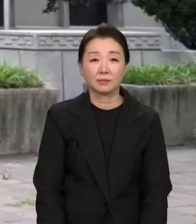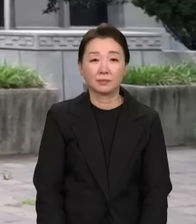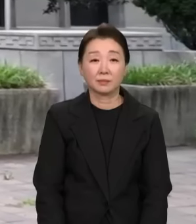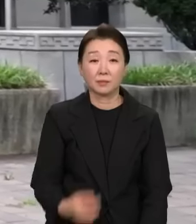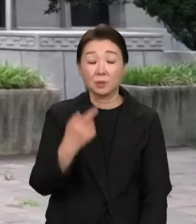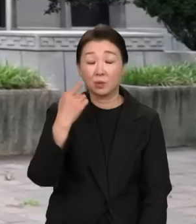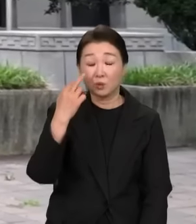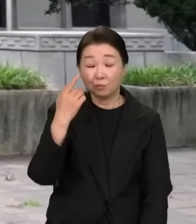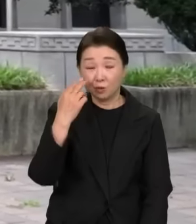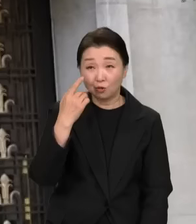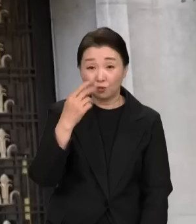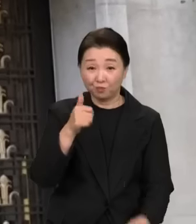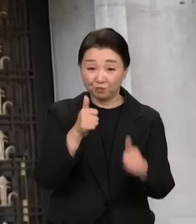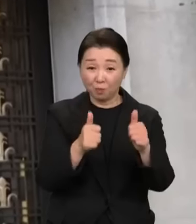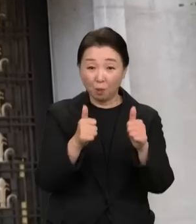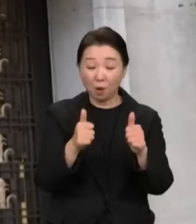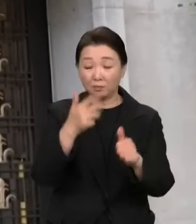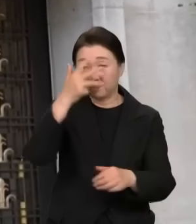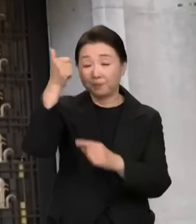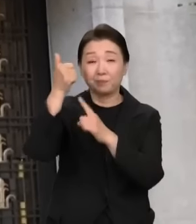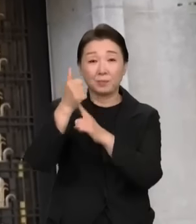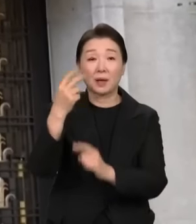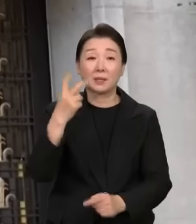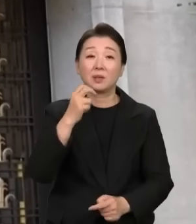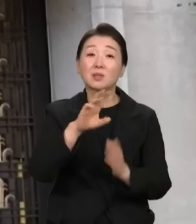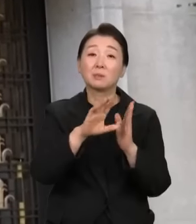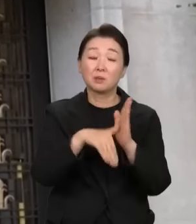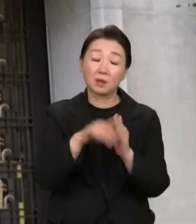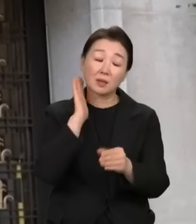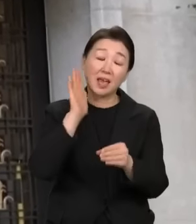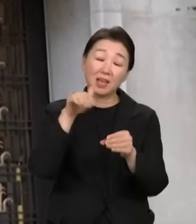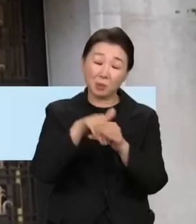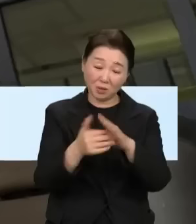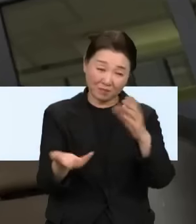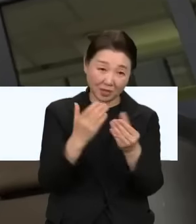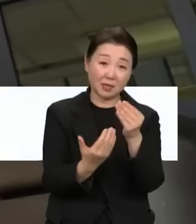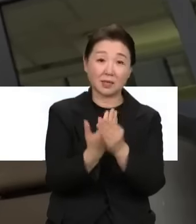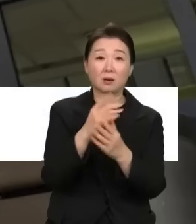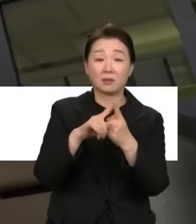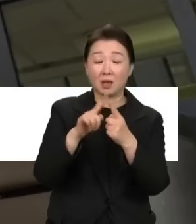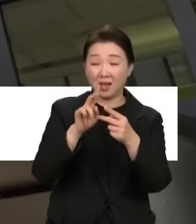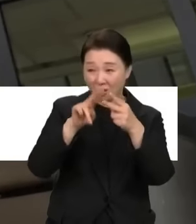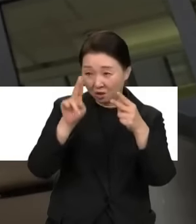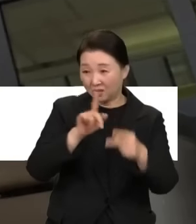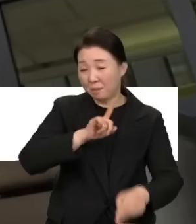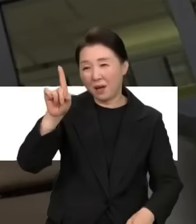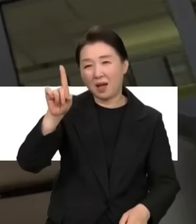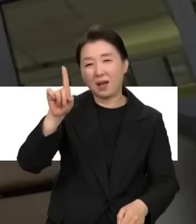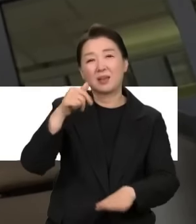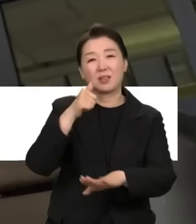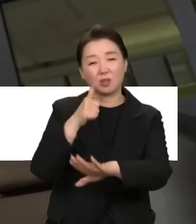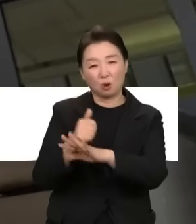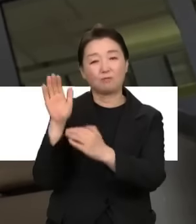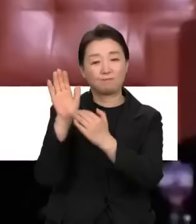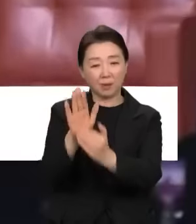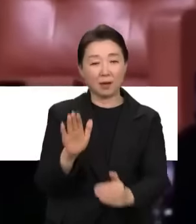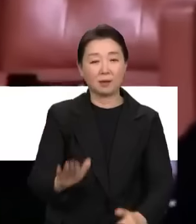미국 연방법원이 트럼프 당선인의 2020년 대선 뒤집기 사건에 대한 형사 기소를 기각하기로